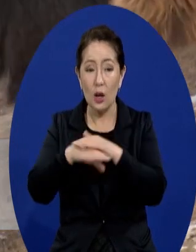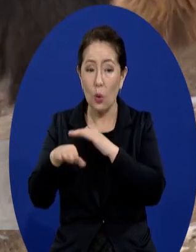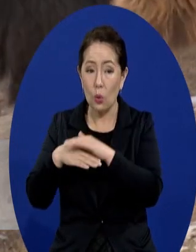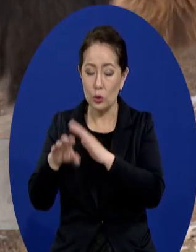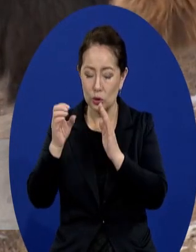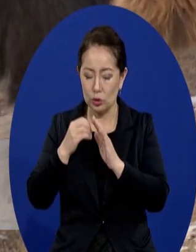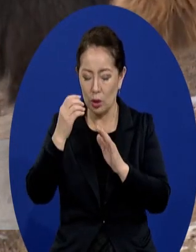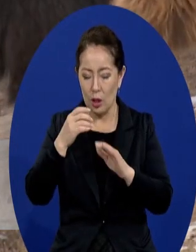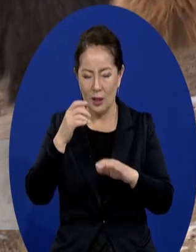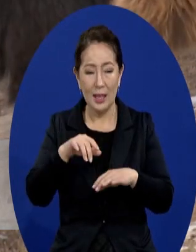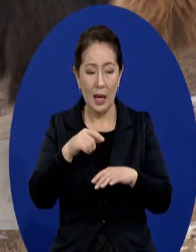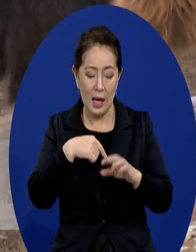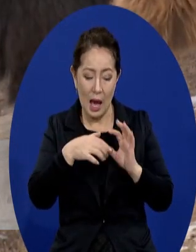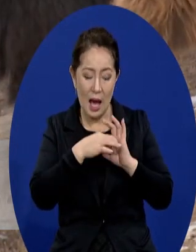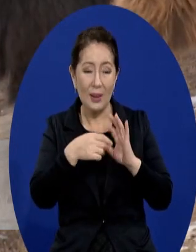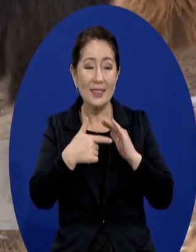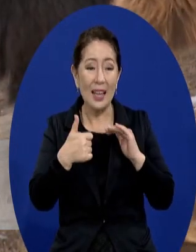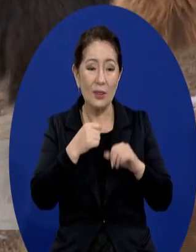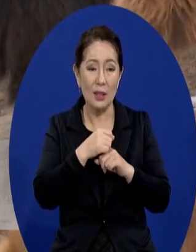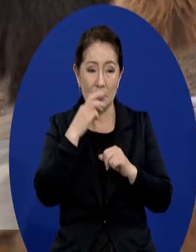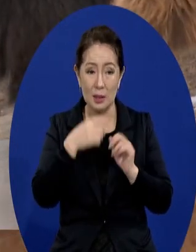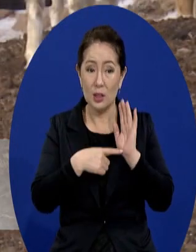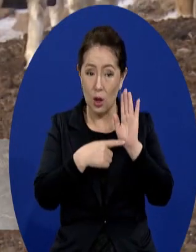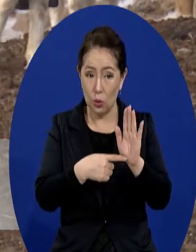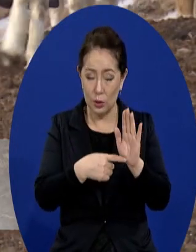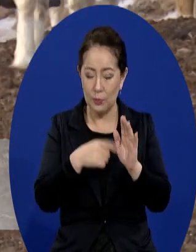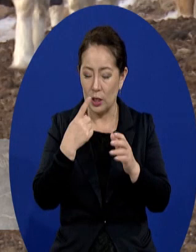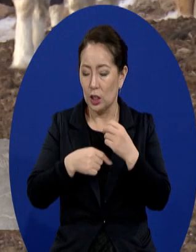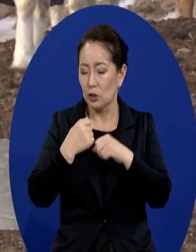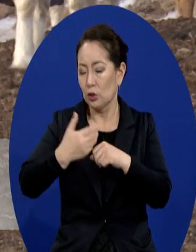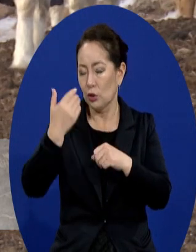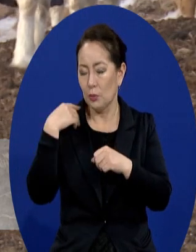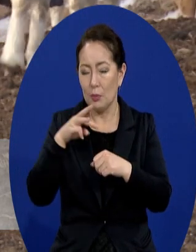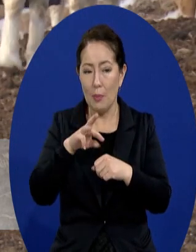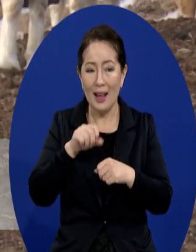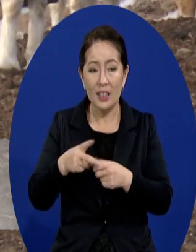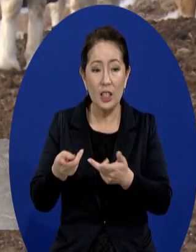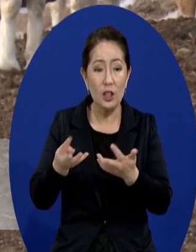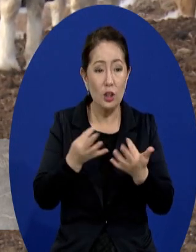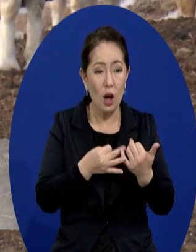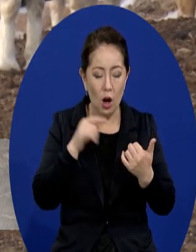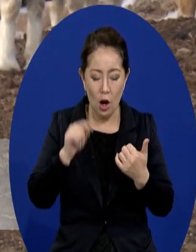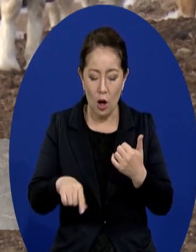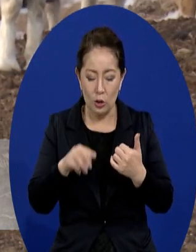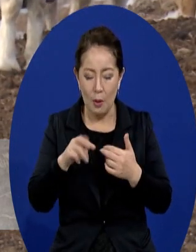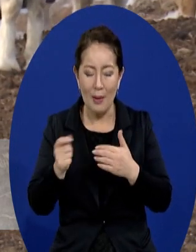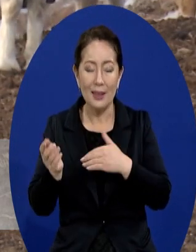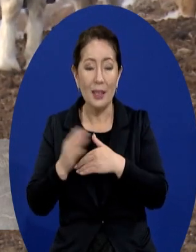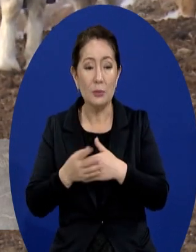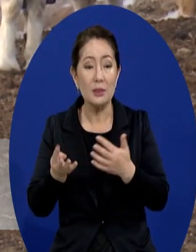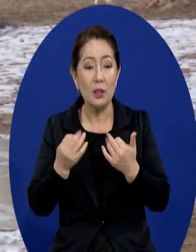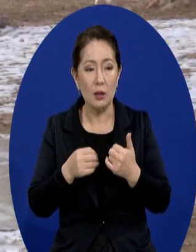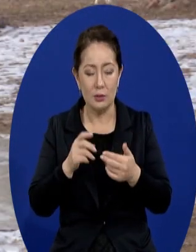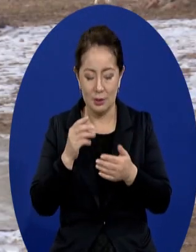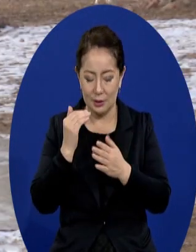малчит тайлангаа харьяа татварын албандаа хөргүүлэн өмнөх онд тоологдсон малын тоо тухайн жилд хорогдсон малын тоог